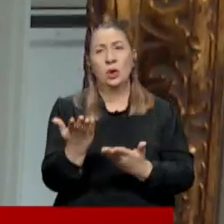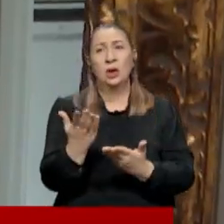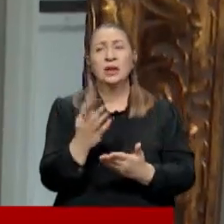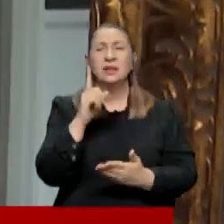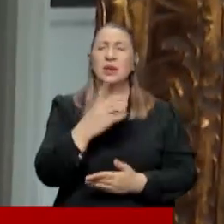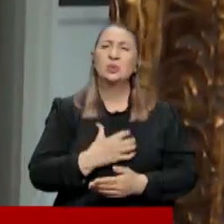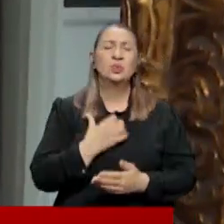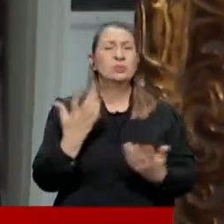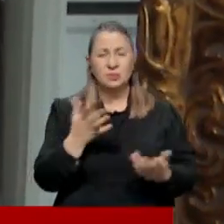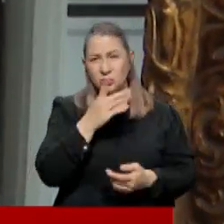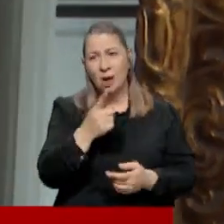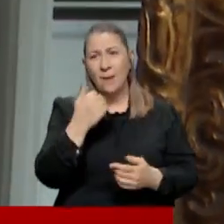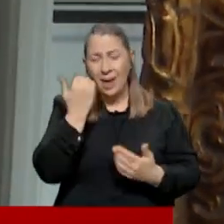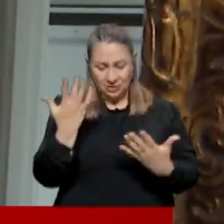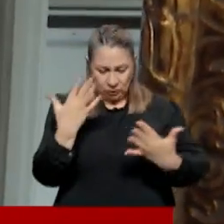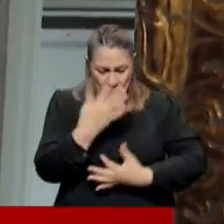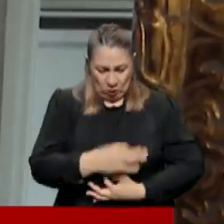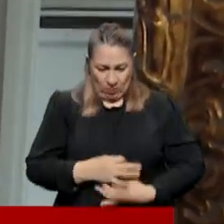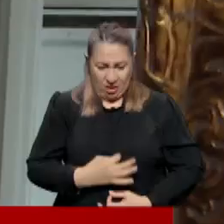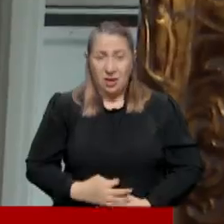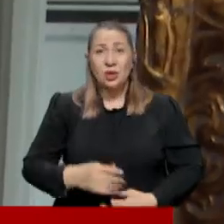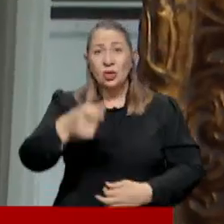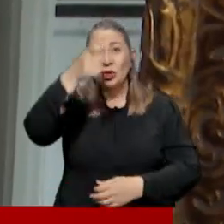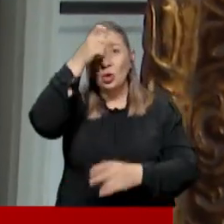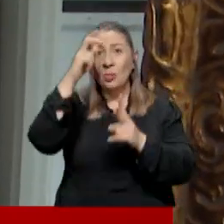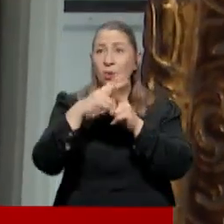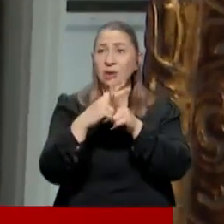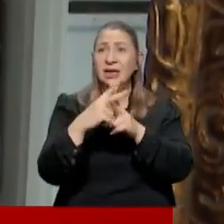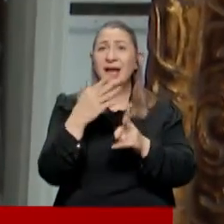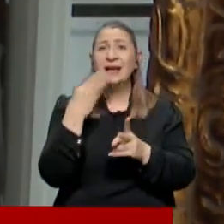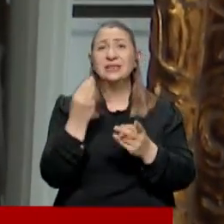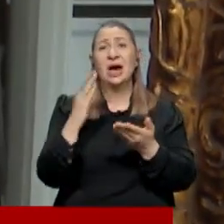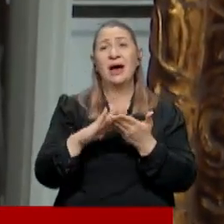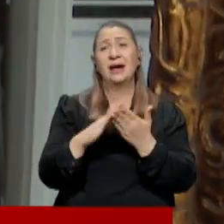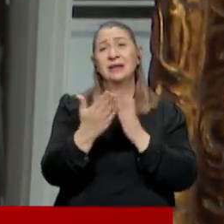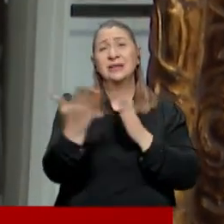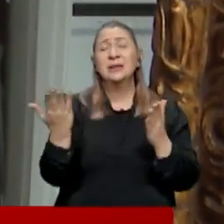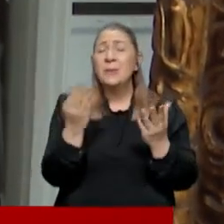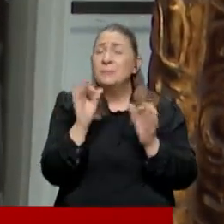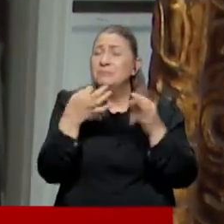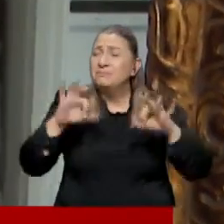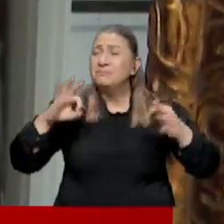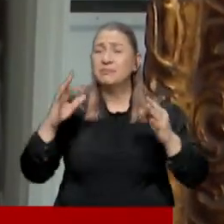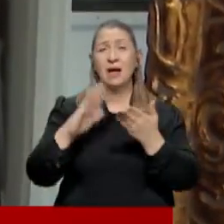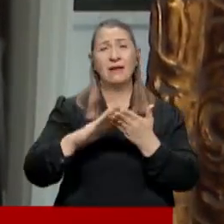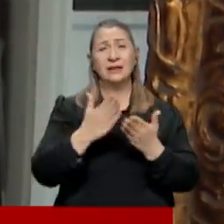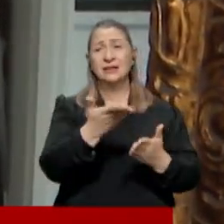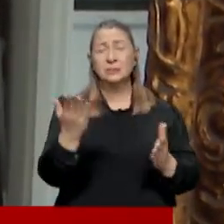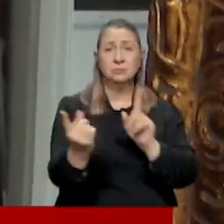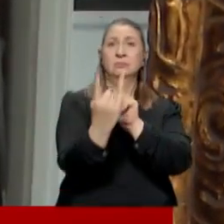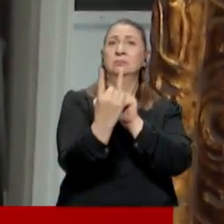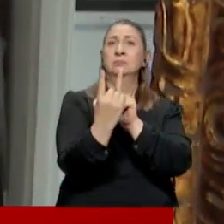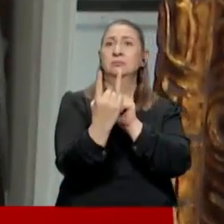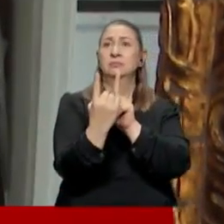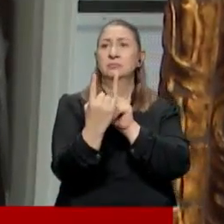Tek üzüntümüz beyaz gömleğimizle, Türk polisiyle, gencecik arkadaşlar, fidan gibi arkadaşlarla karşı